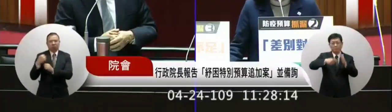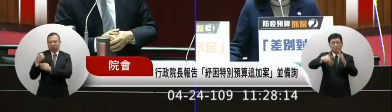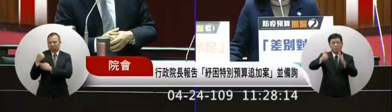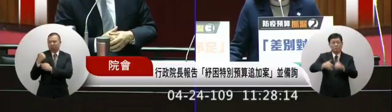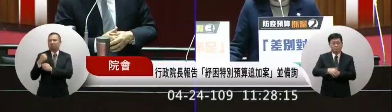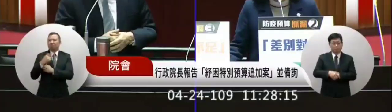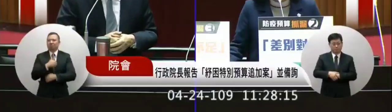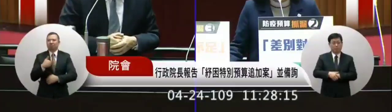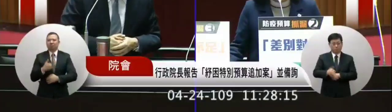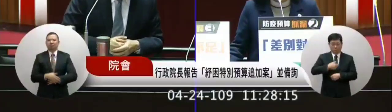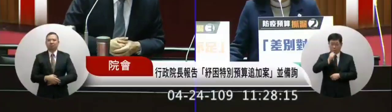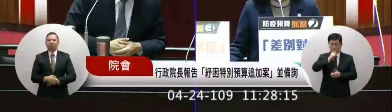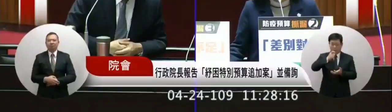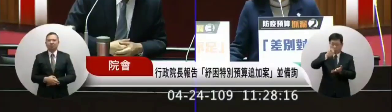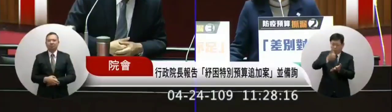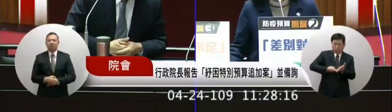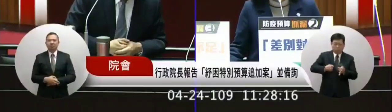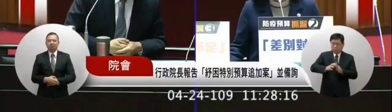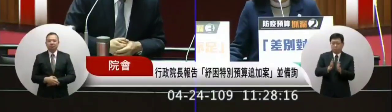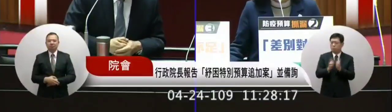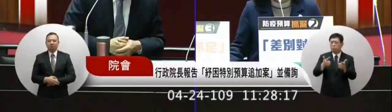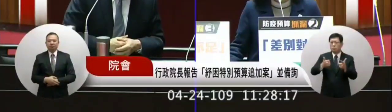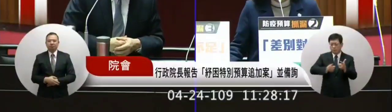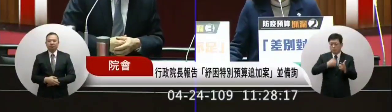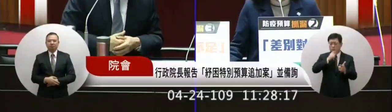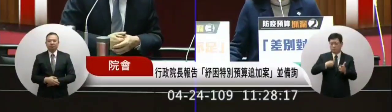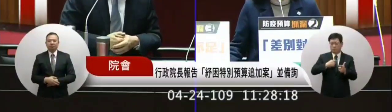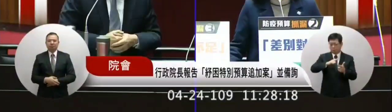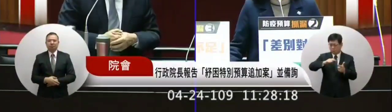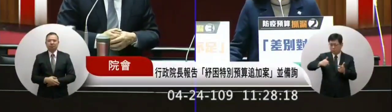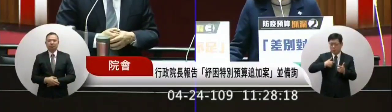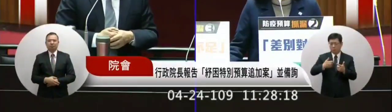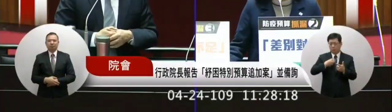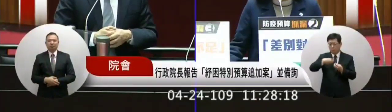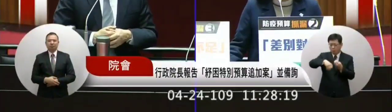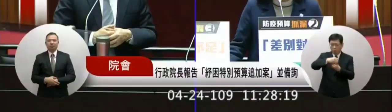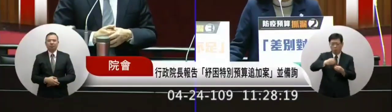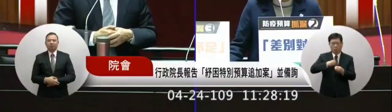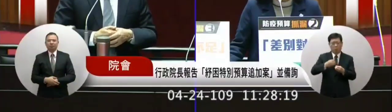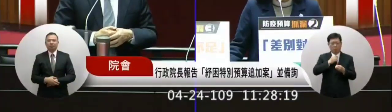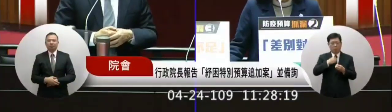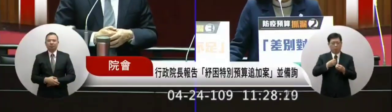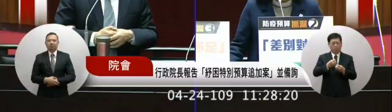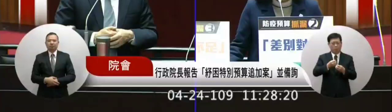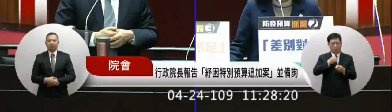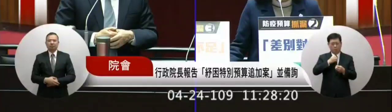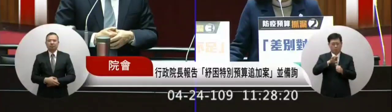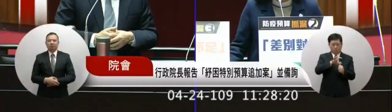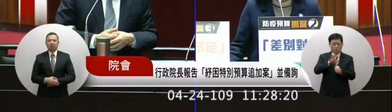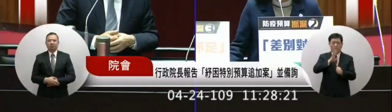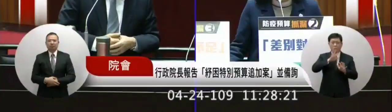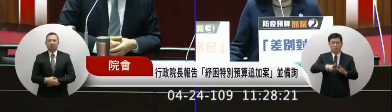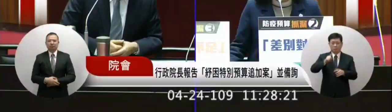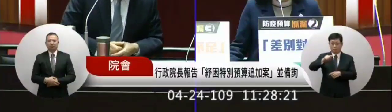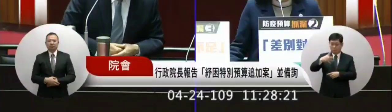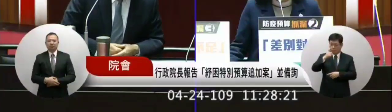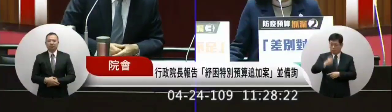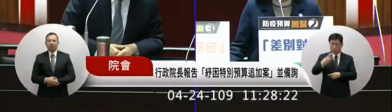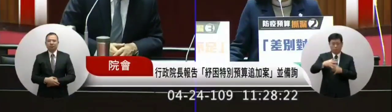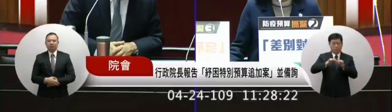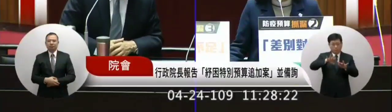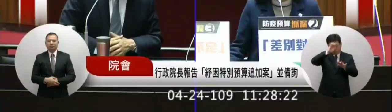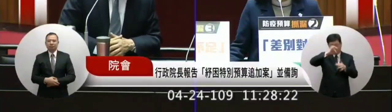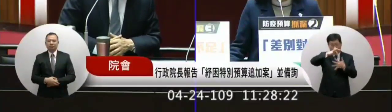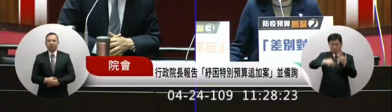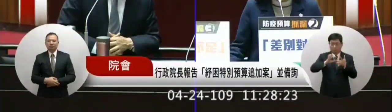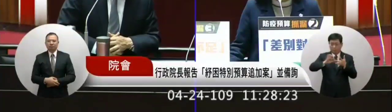院长。力不可用尽啊，我们国家资源确实有限，所以这次编列1500亿，同时民进党团提出来